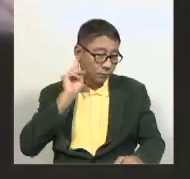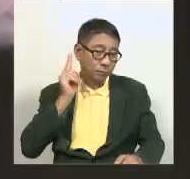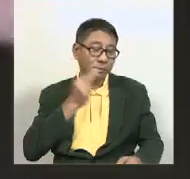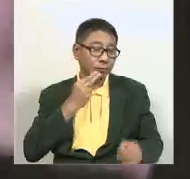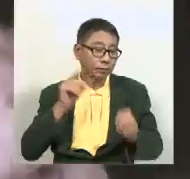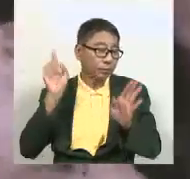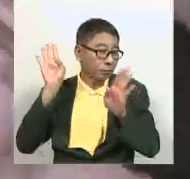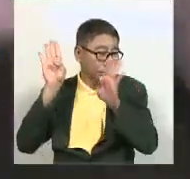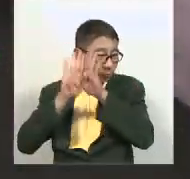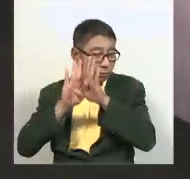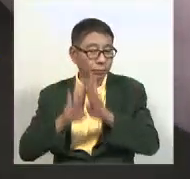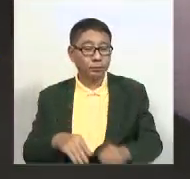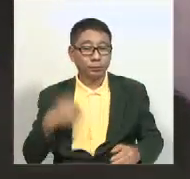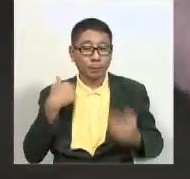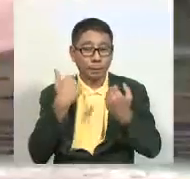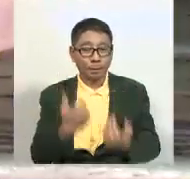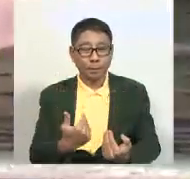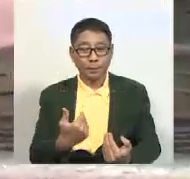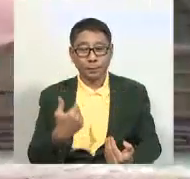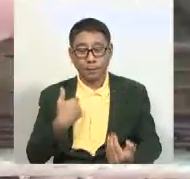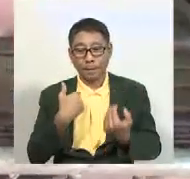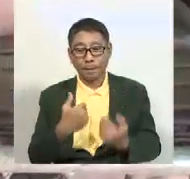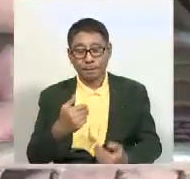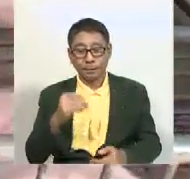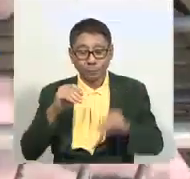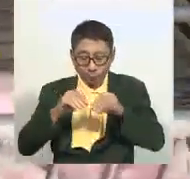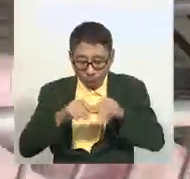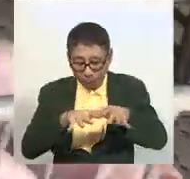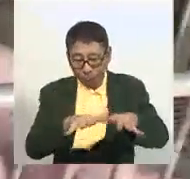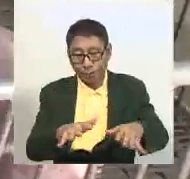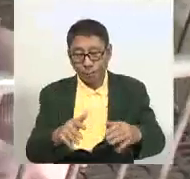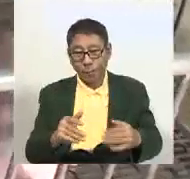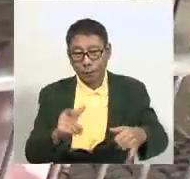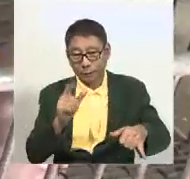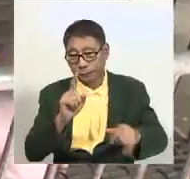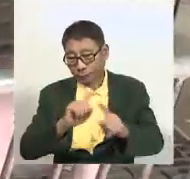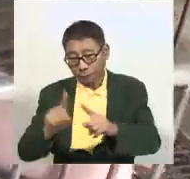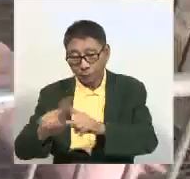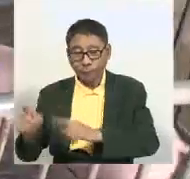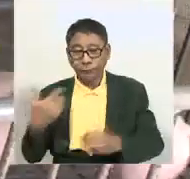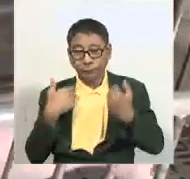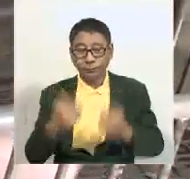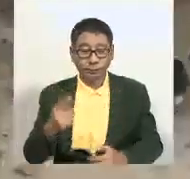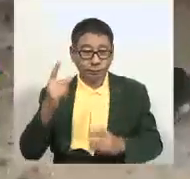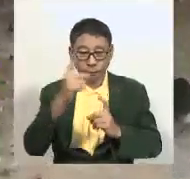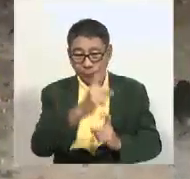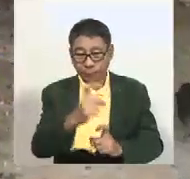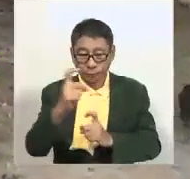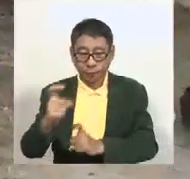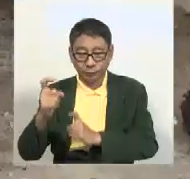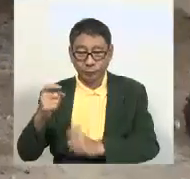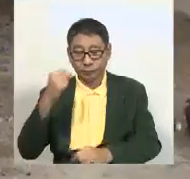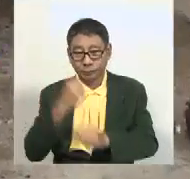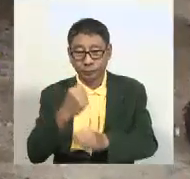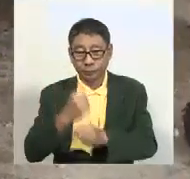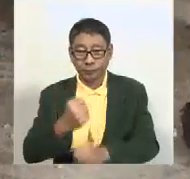รหรือที่เราเรียกว่าหูดับเนี่ยแหละค่ะถ้าเกิดว่าเชื้อลามไปสู่อวัยวะอื่นๆก็อาจทำให้เกิดการสูญเสียการ